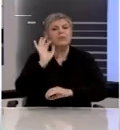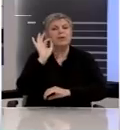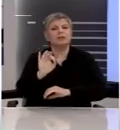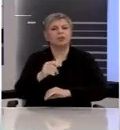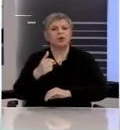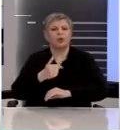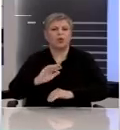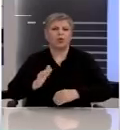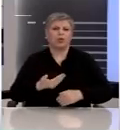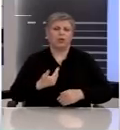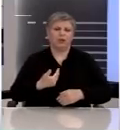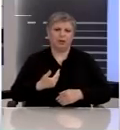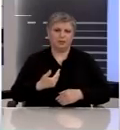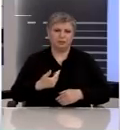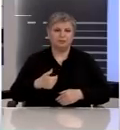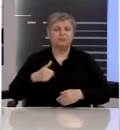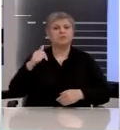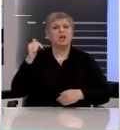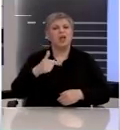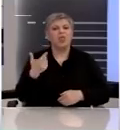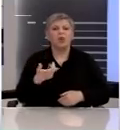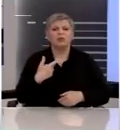διαβάζετε εδώ στη Βουλή όσα μας